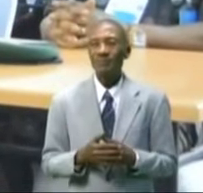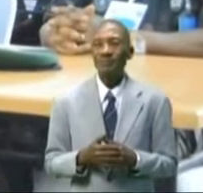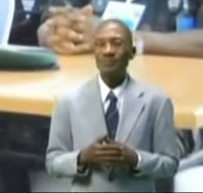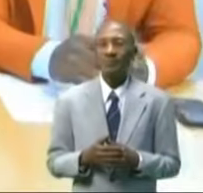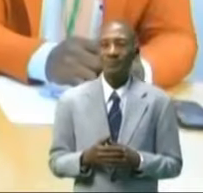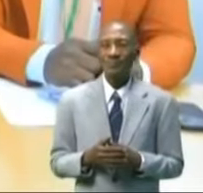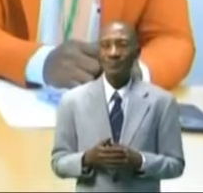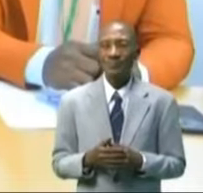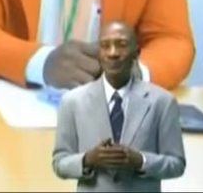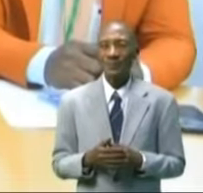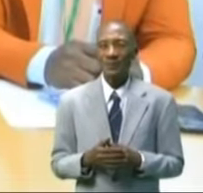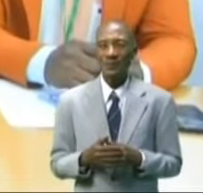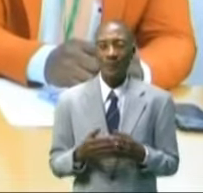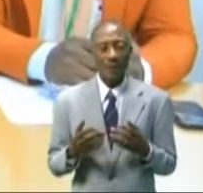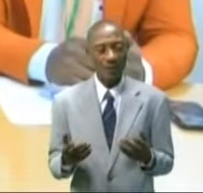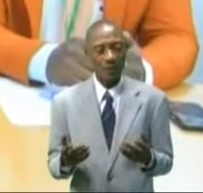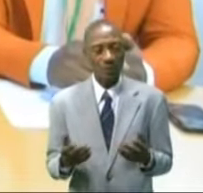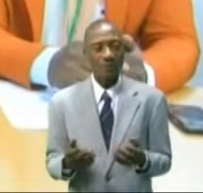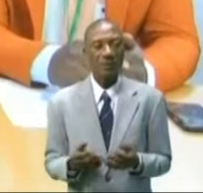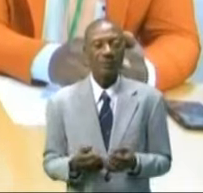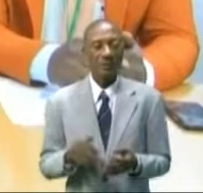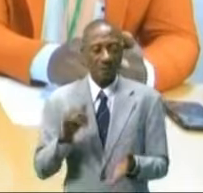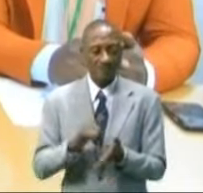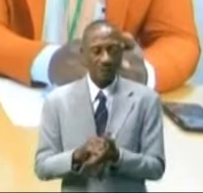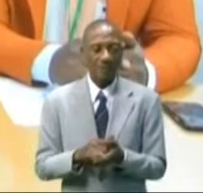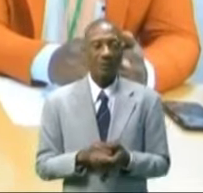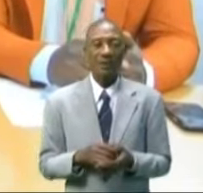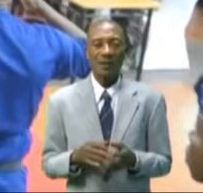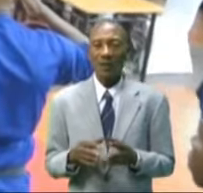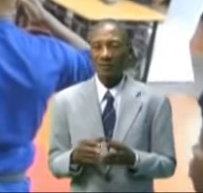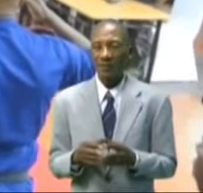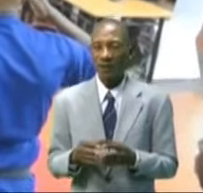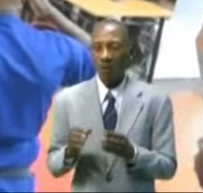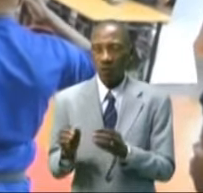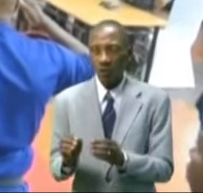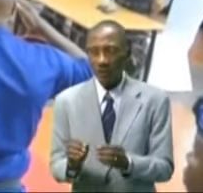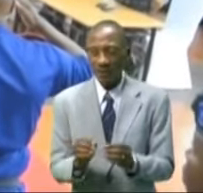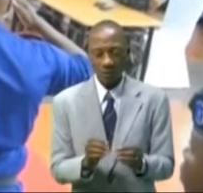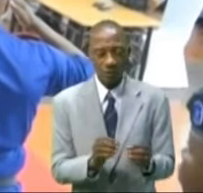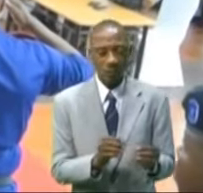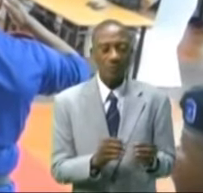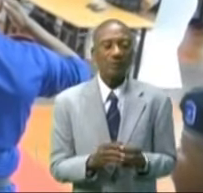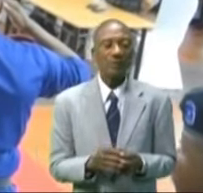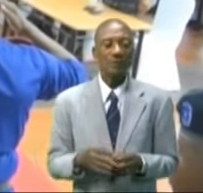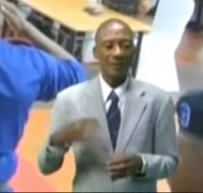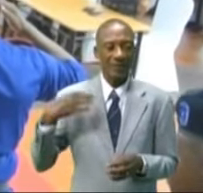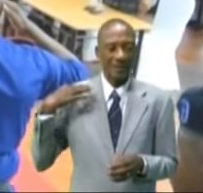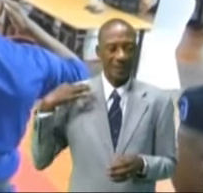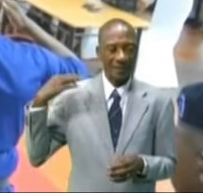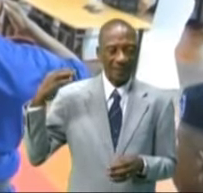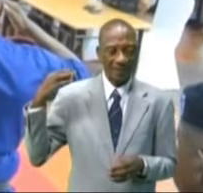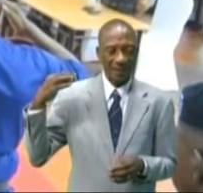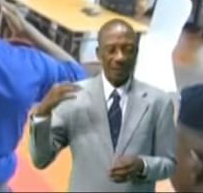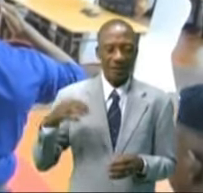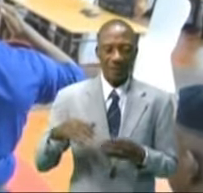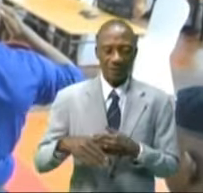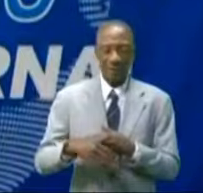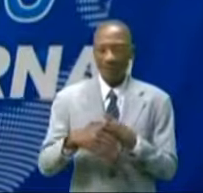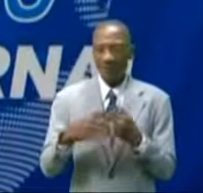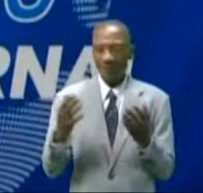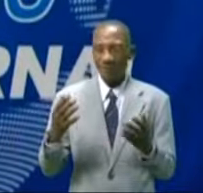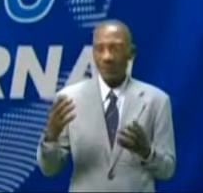par l'organisation VNG internationale. Ils sont également conviés les délégués des chefferies de Bachali et Baoundé.